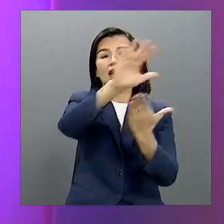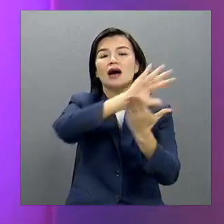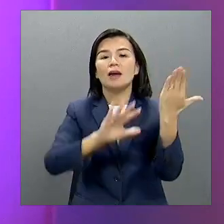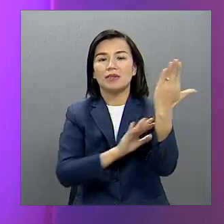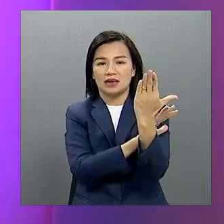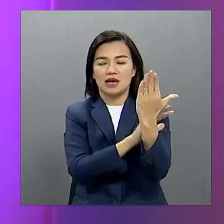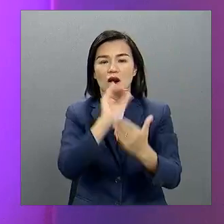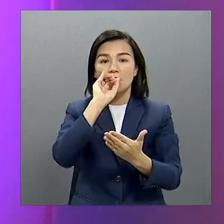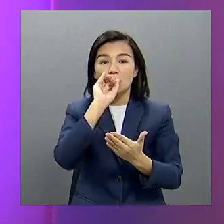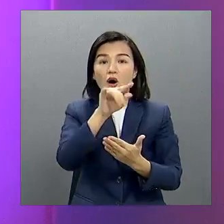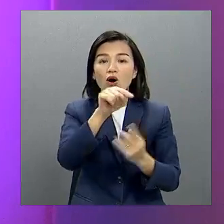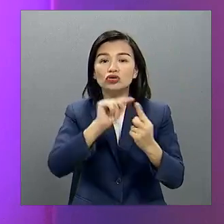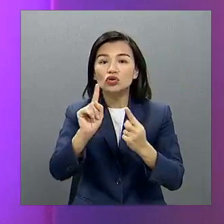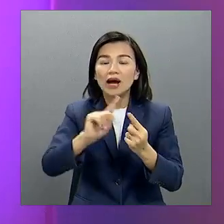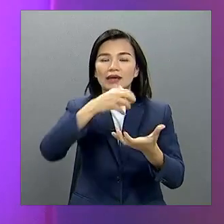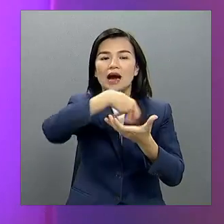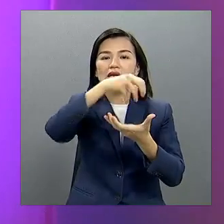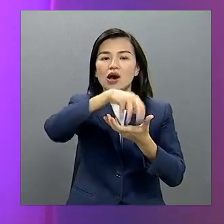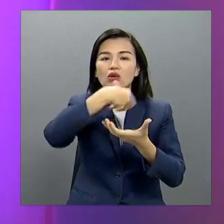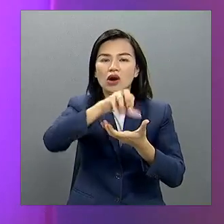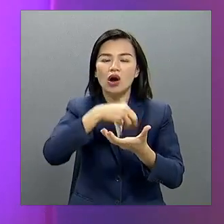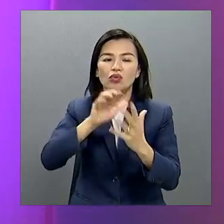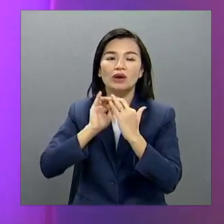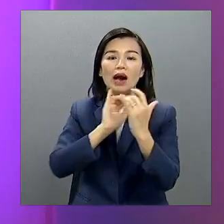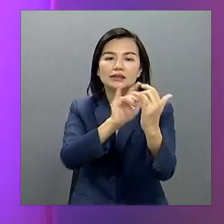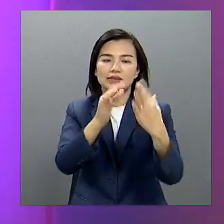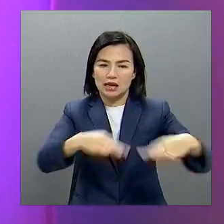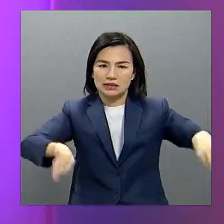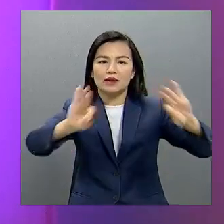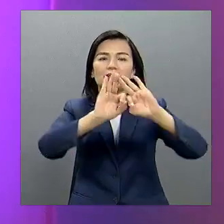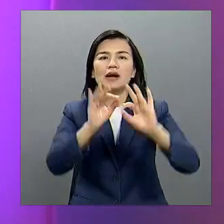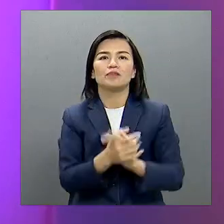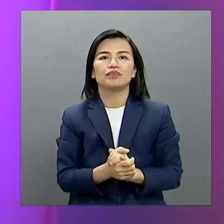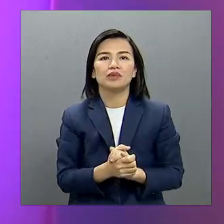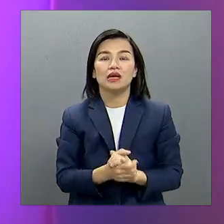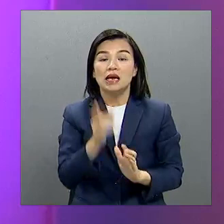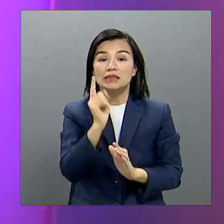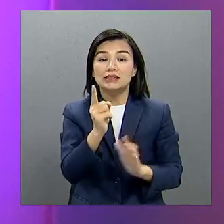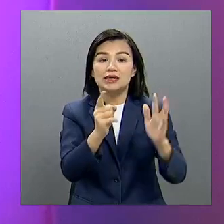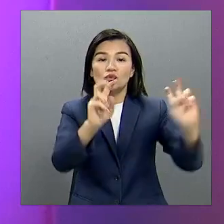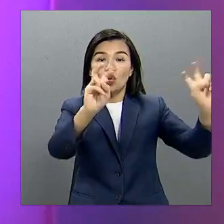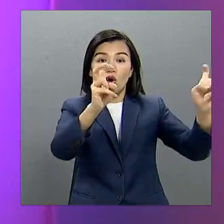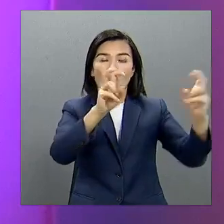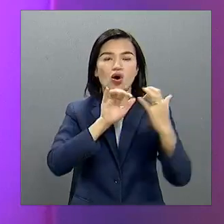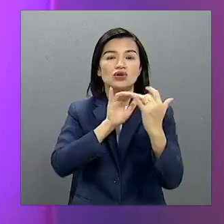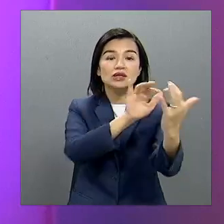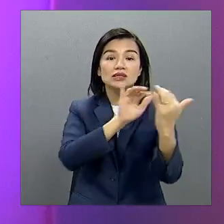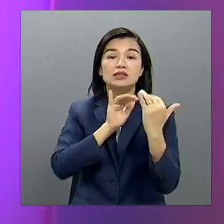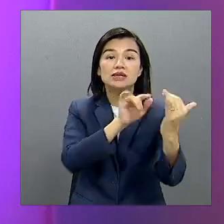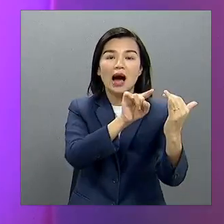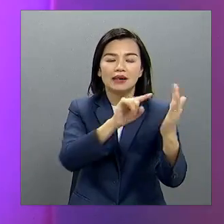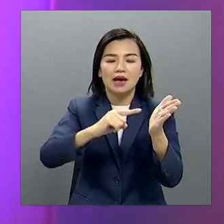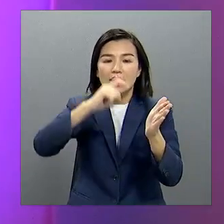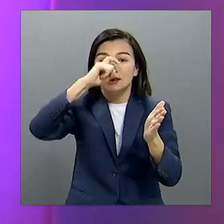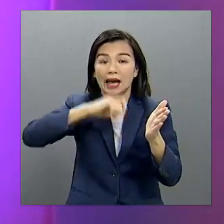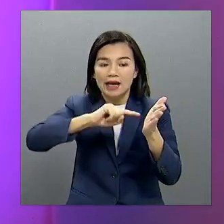หตุการณ์ในแต่ละวันการสื่อสารนั้นจึงเป็นสิ่งที่สำคัญนะครับจริงๆแล้วเรื่องของการสื่อสารนั้นเนี่ยในประเทศไทยเริ่มต้นมาตั้งแต่รัชสมัยของ